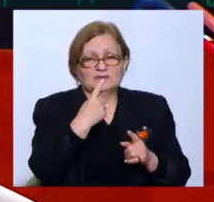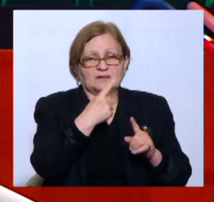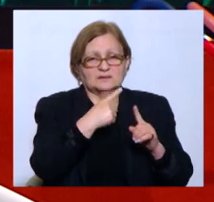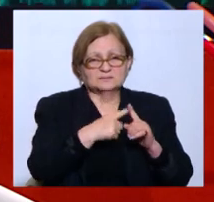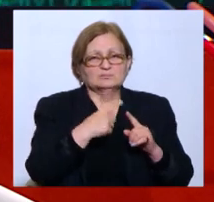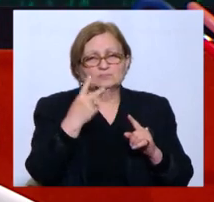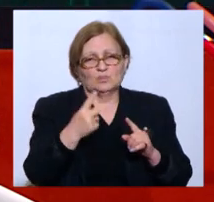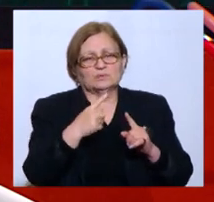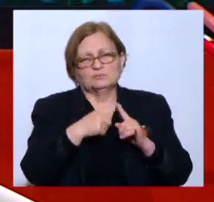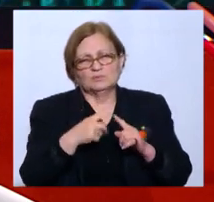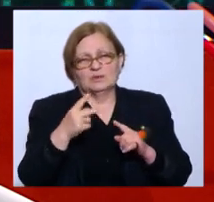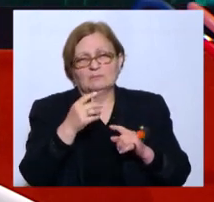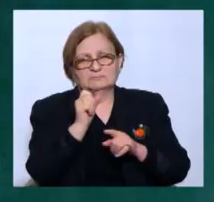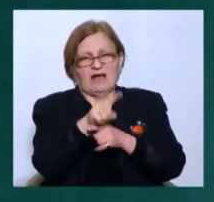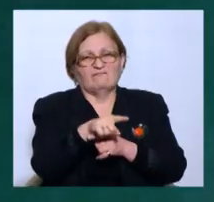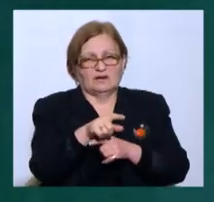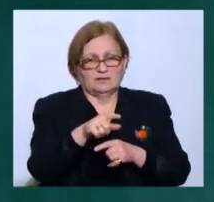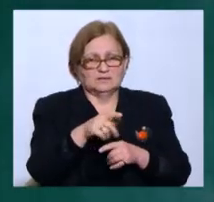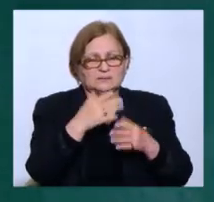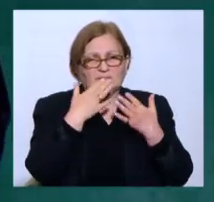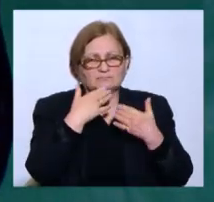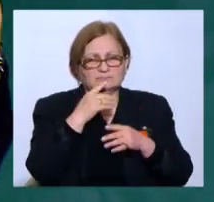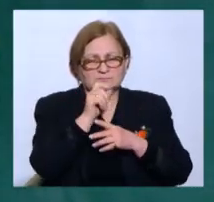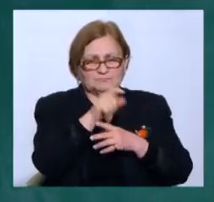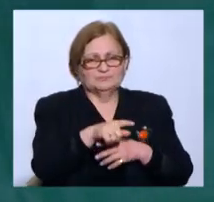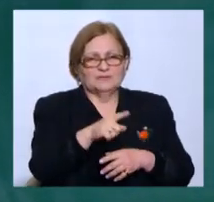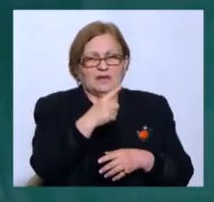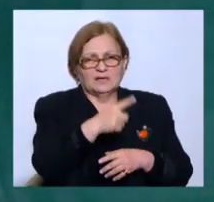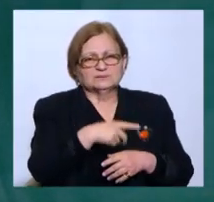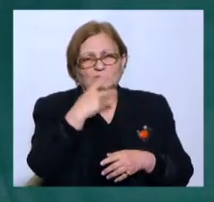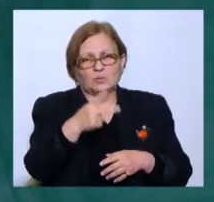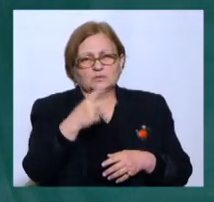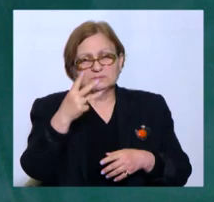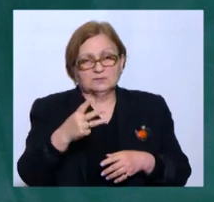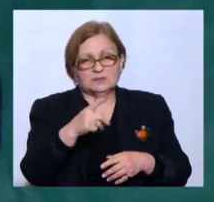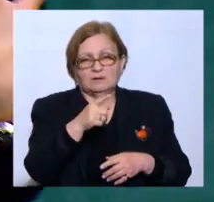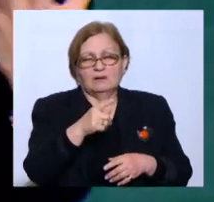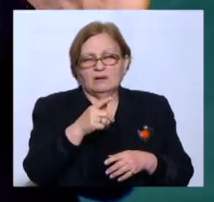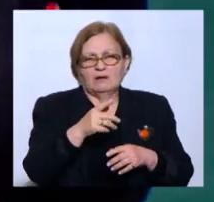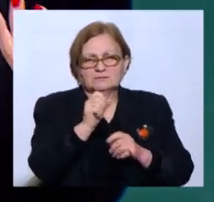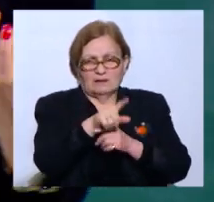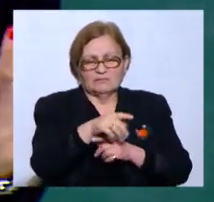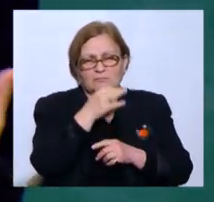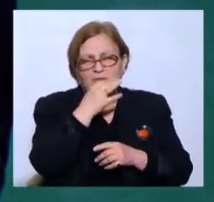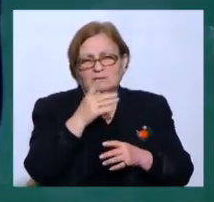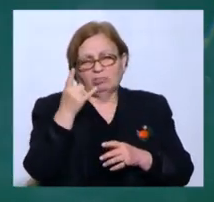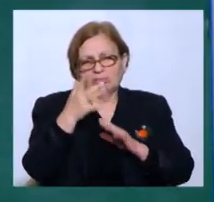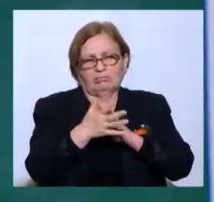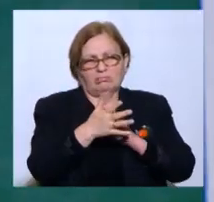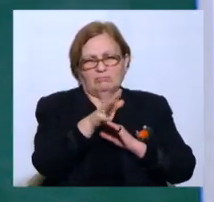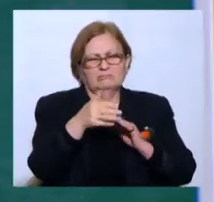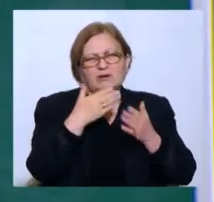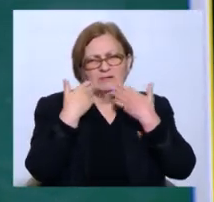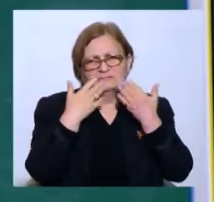მიუმატოთ, ორი მიუმატოთ, სამი, და ეს ძალიან მარტივი იყო ბავშვებისთვის, უცებ-უცებ აძლევდნენ პასუხს და მიხვდა, რომ ეს ძალიან მოსაბეზრებელი იყო მისთვის და უთხრა,